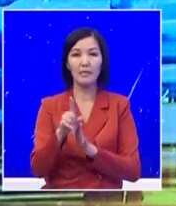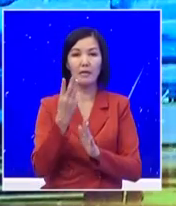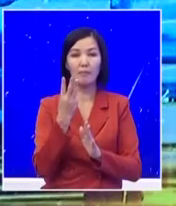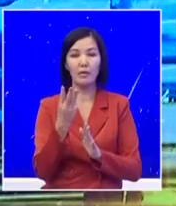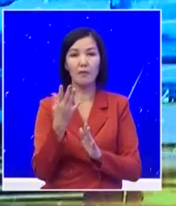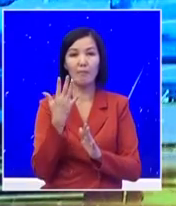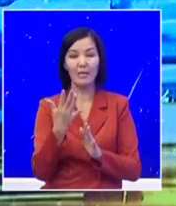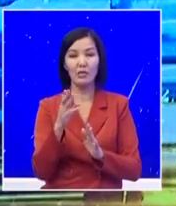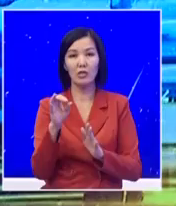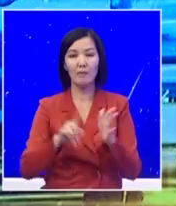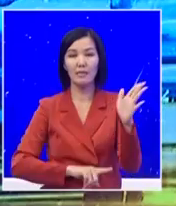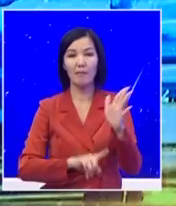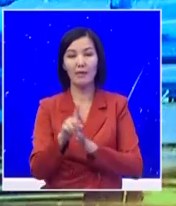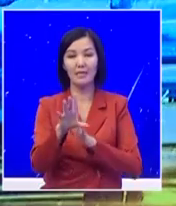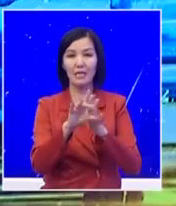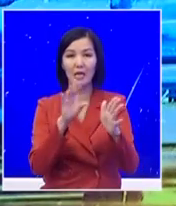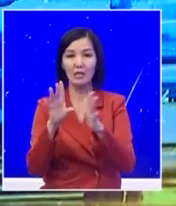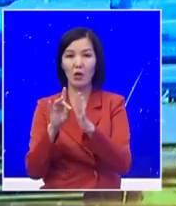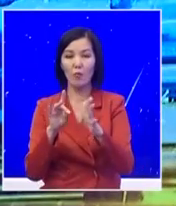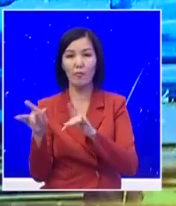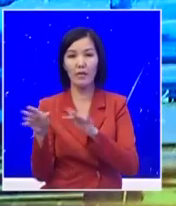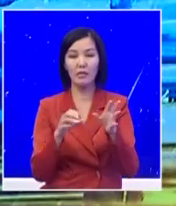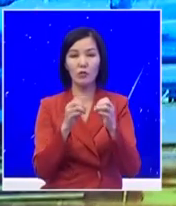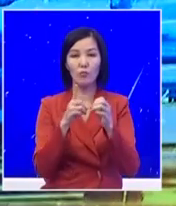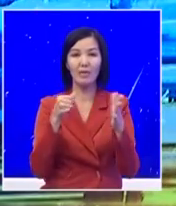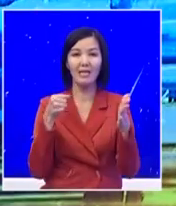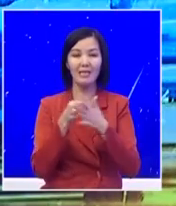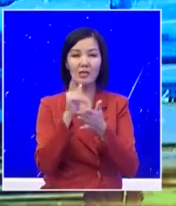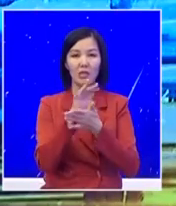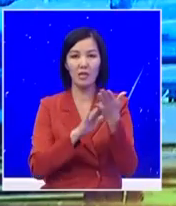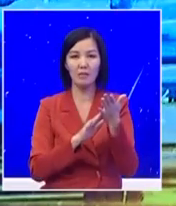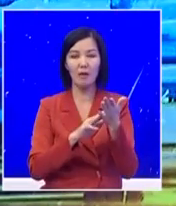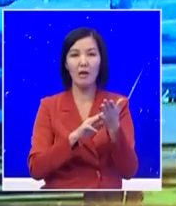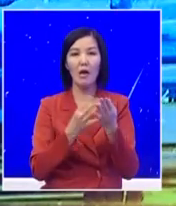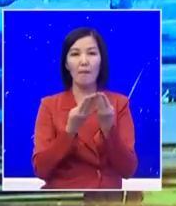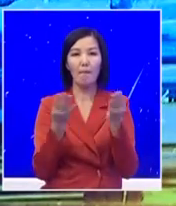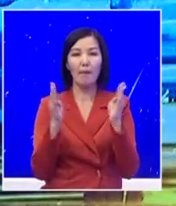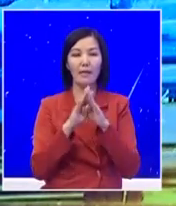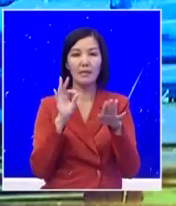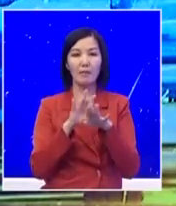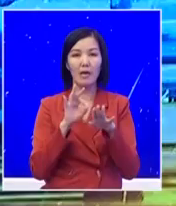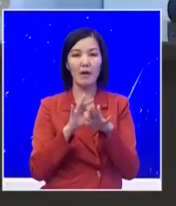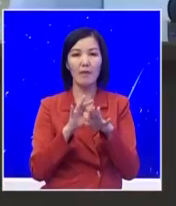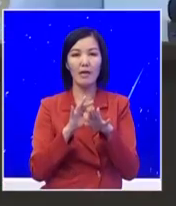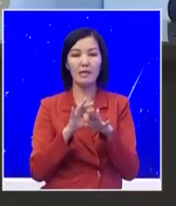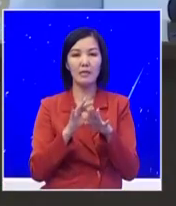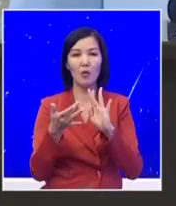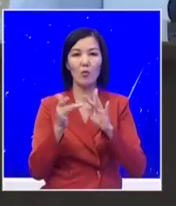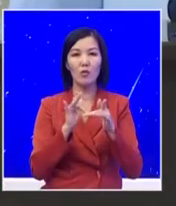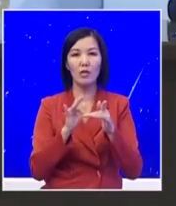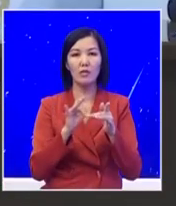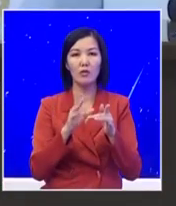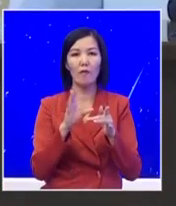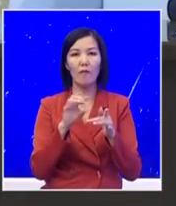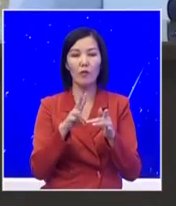қабылданып жатыр. Кандидаттарды таңдау процесі осы айдың 11-іне дейін жалғаспақ. Пандемияға байланысты сайлау онлайн түрде vote.kz